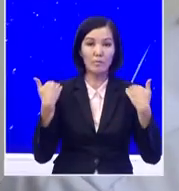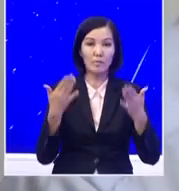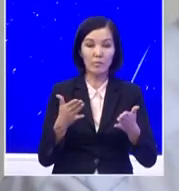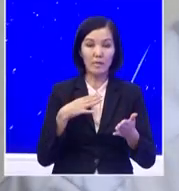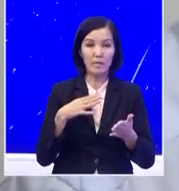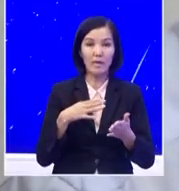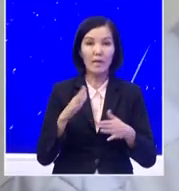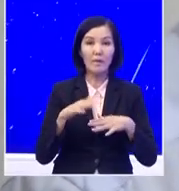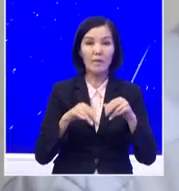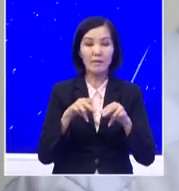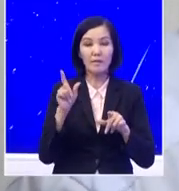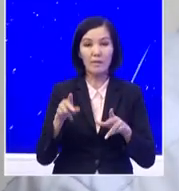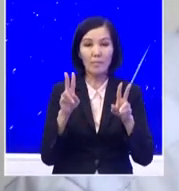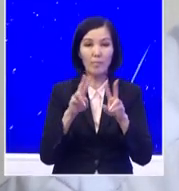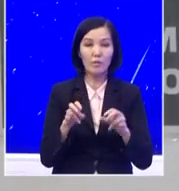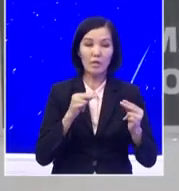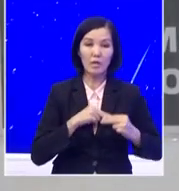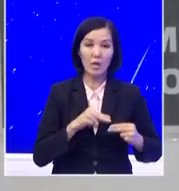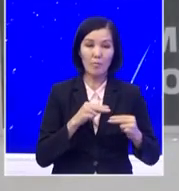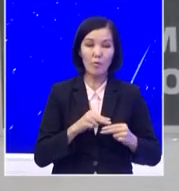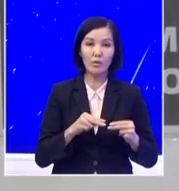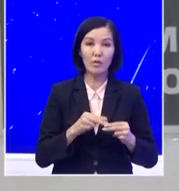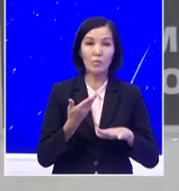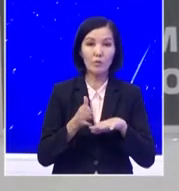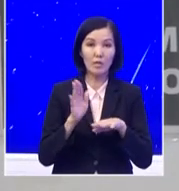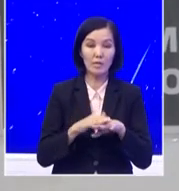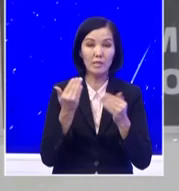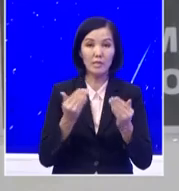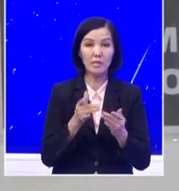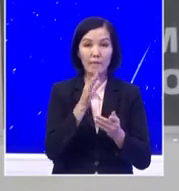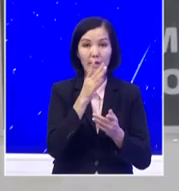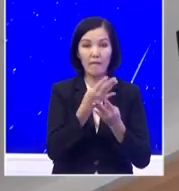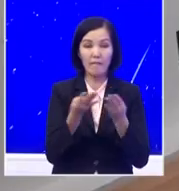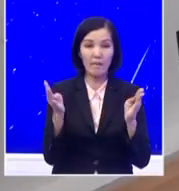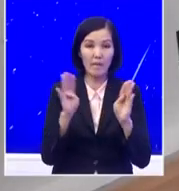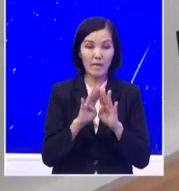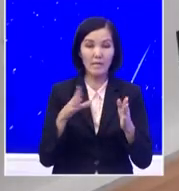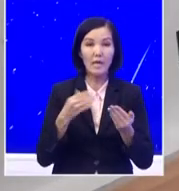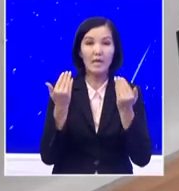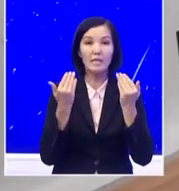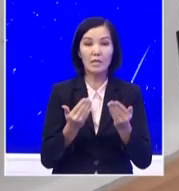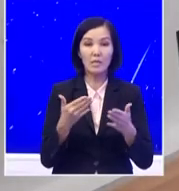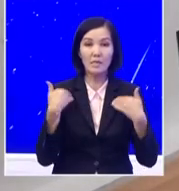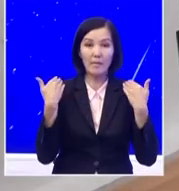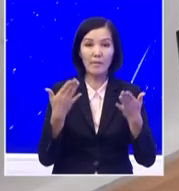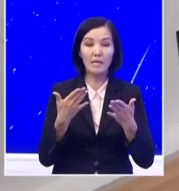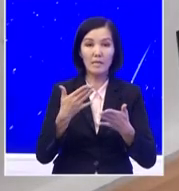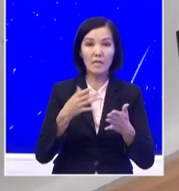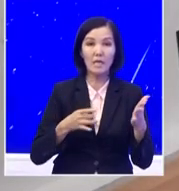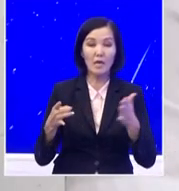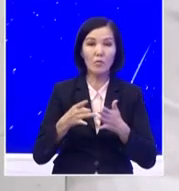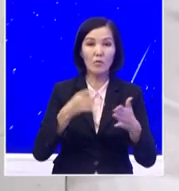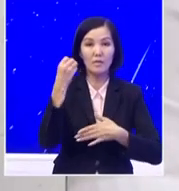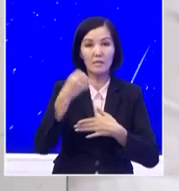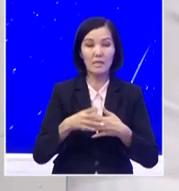словам специалистов, поиск работы для населения несколько усложнился в период всеобщего карантина. Однако можно обратиться в районы или сельские